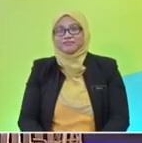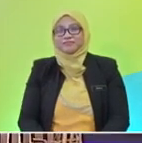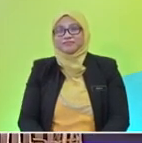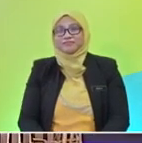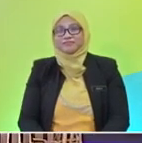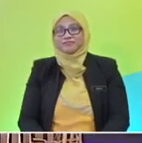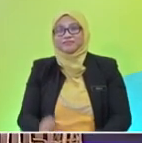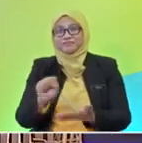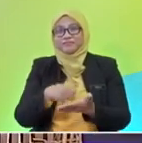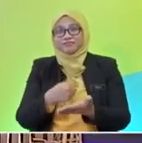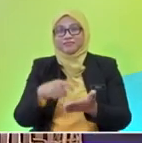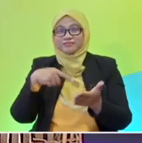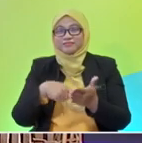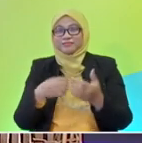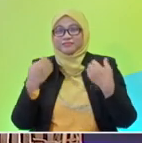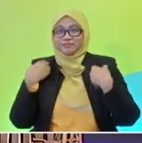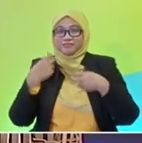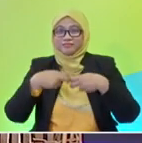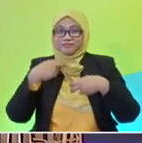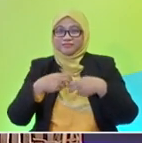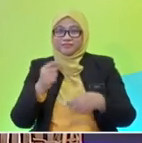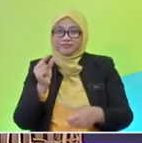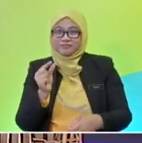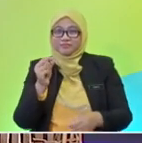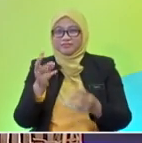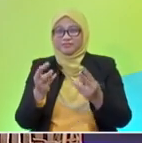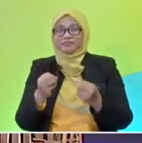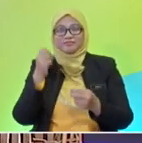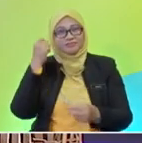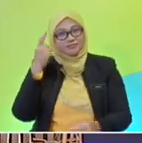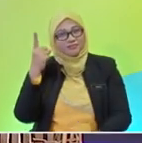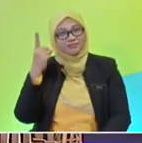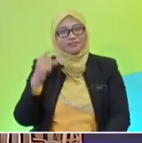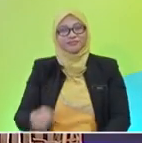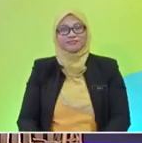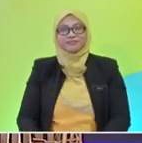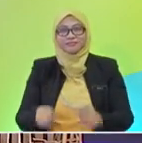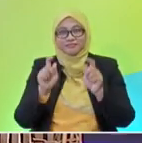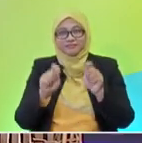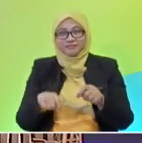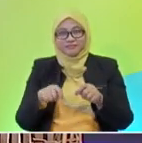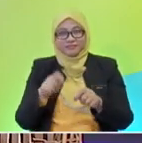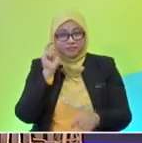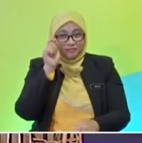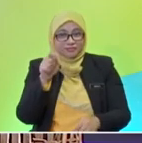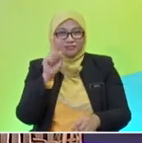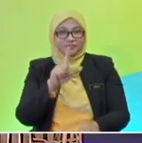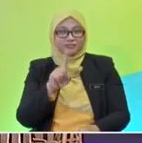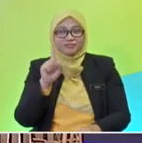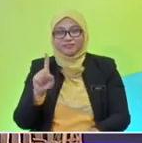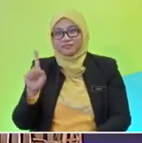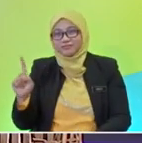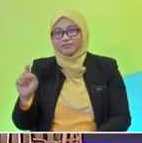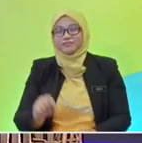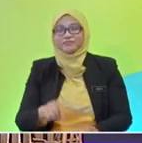ada kesukaran sikit kita nak faham. Dia memerlukan kita teliti satu persatu. Tetapi semangat tu yang